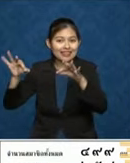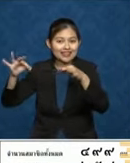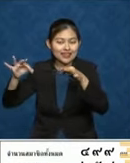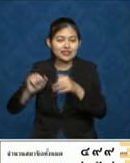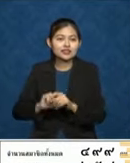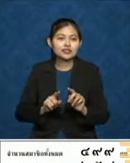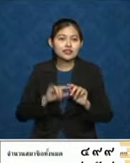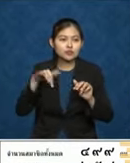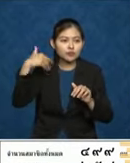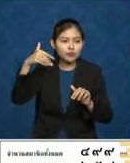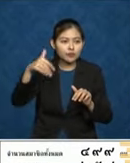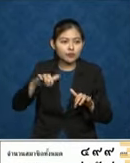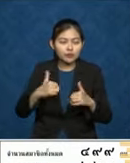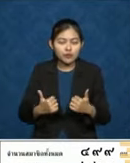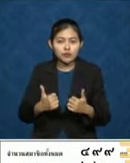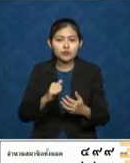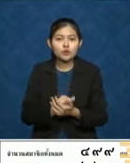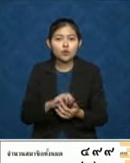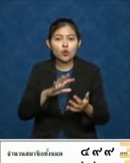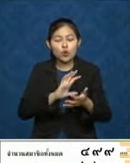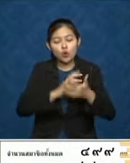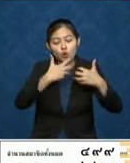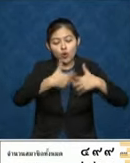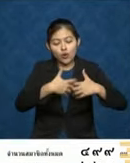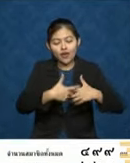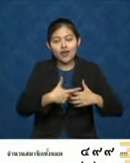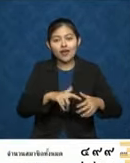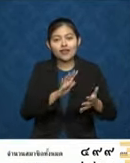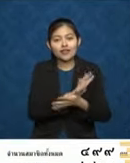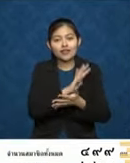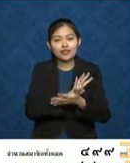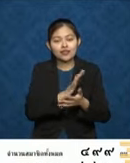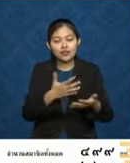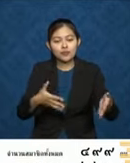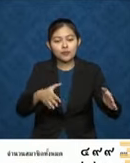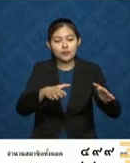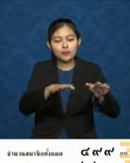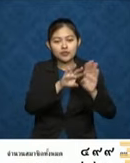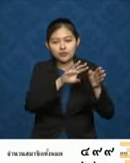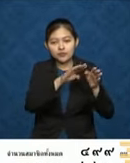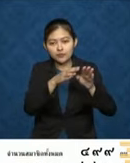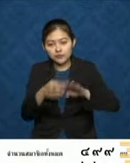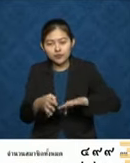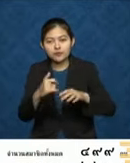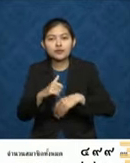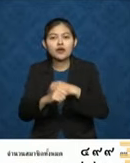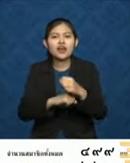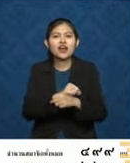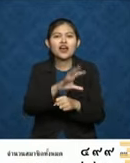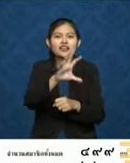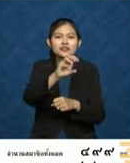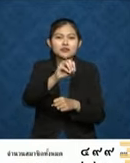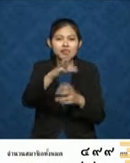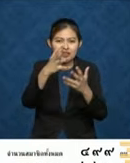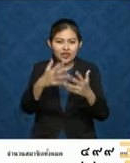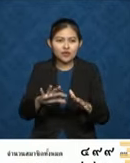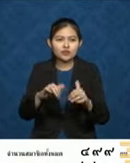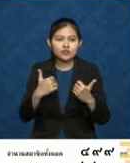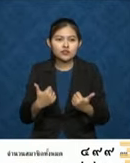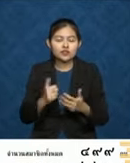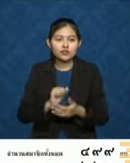ประธานครับโรงงานกระดาษเนี่ยได้ปิดกิจการลงมาประมาณสัก 50ปีแล้วครับท่านประธานครับ